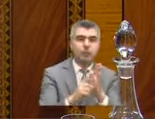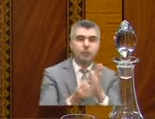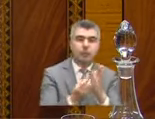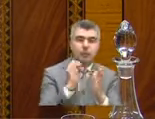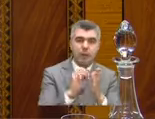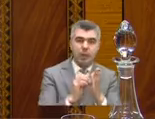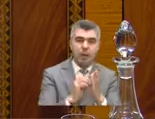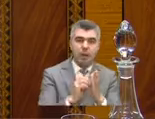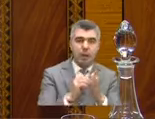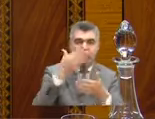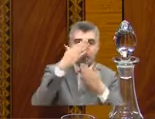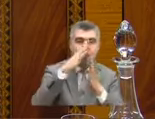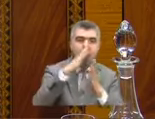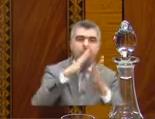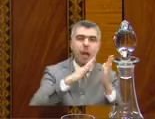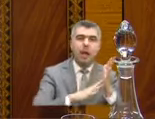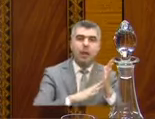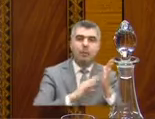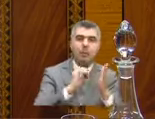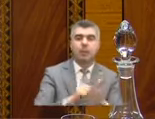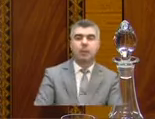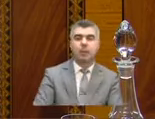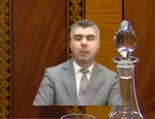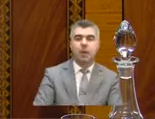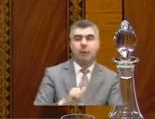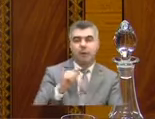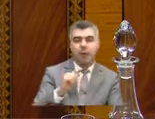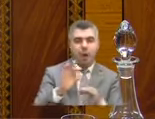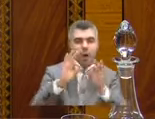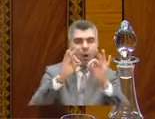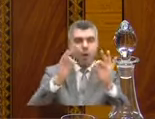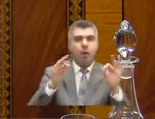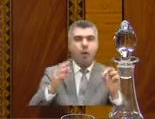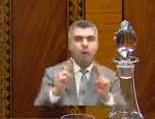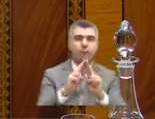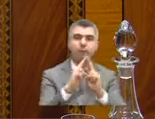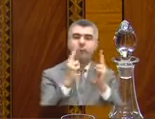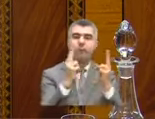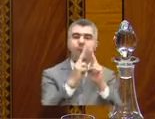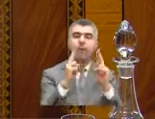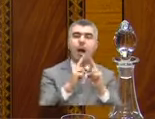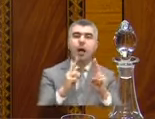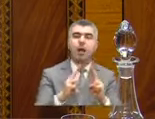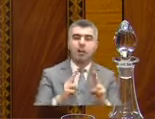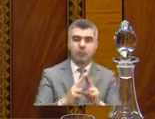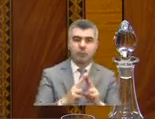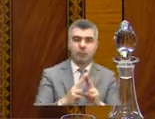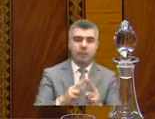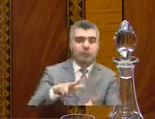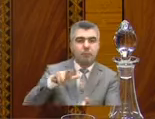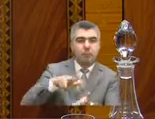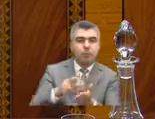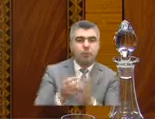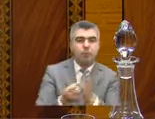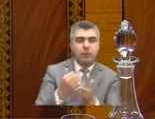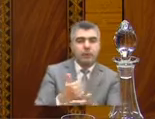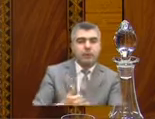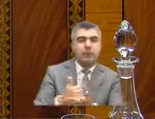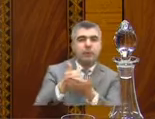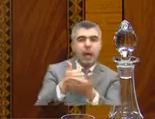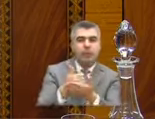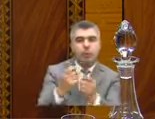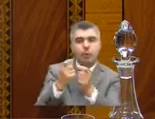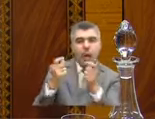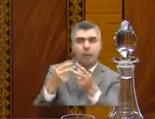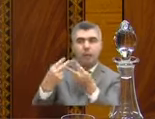تموقع بلادنا على مستوى سلاسل القيمة العالمية عبر تفعيل المنظومة الجديدة لدعم الاستثمار،